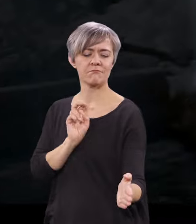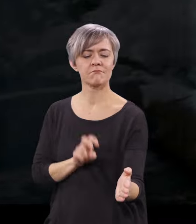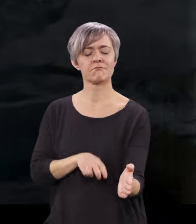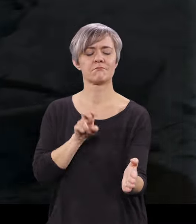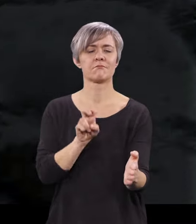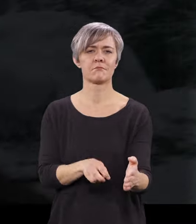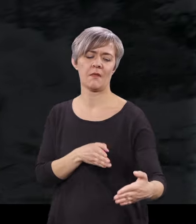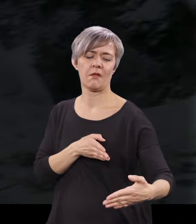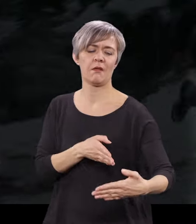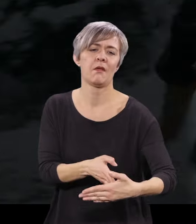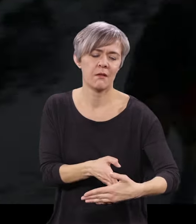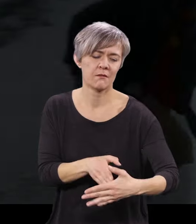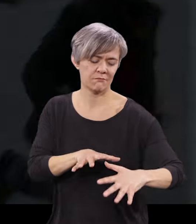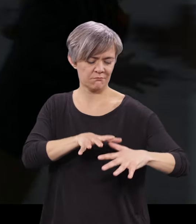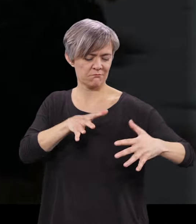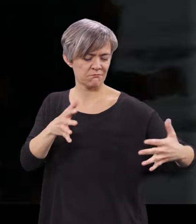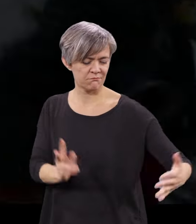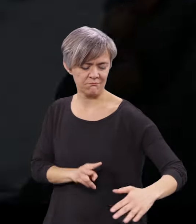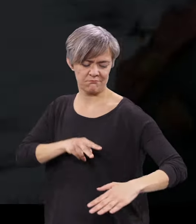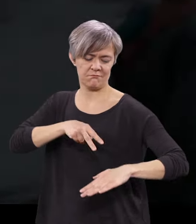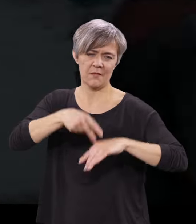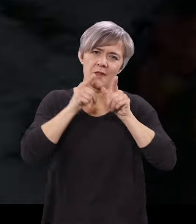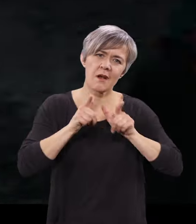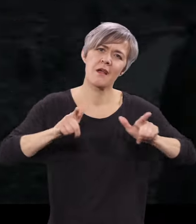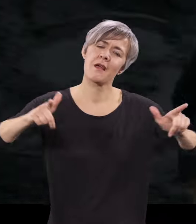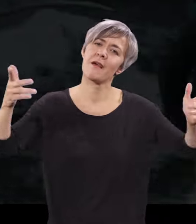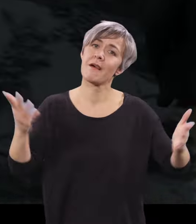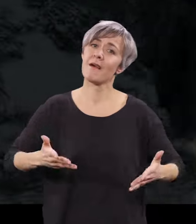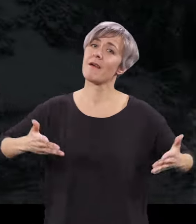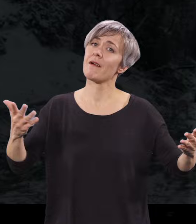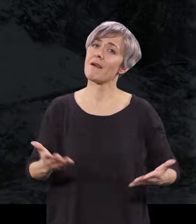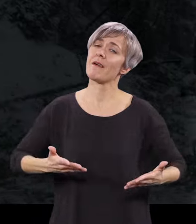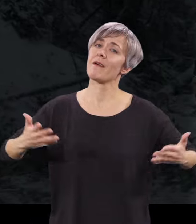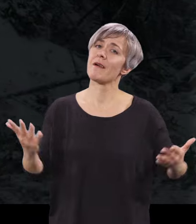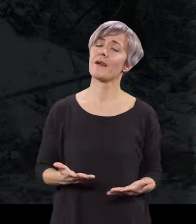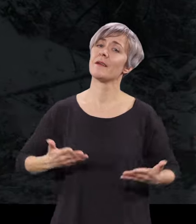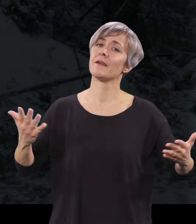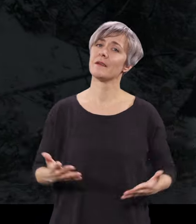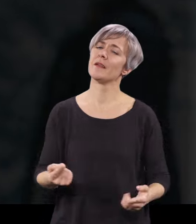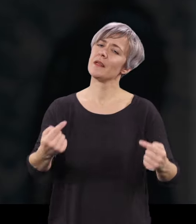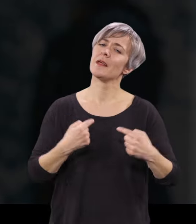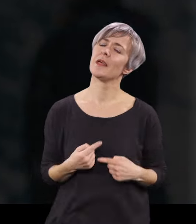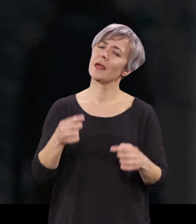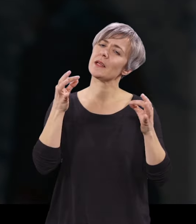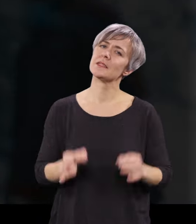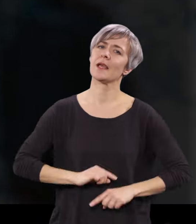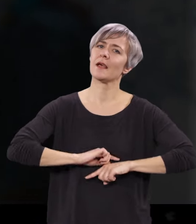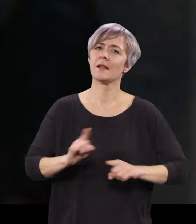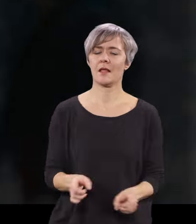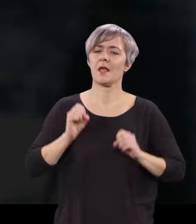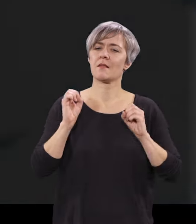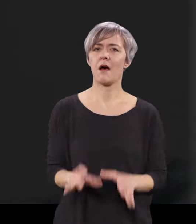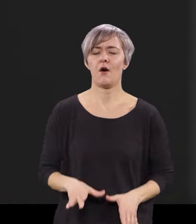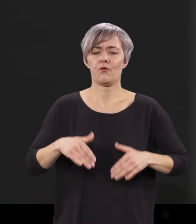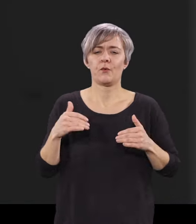kommenden Stein steh ich drauf und schrei. Hey, hey. Ich gebe es